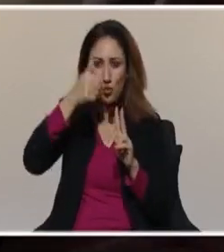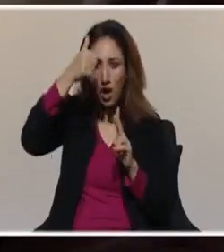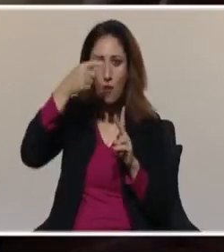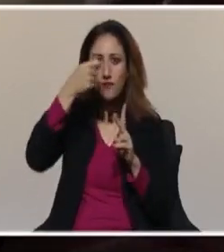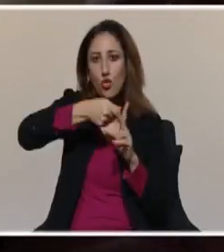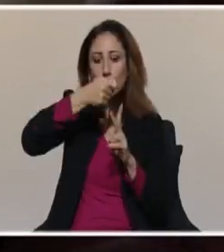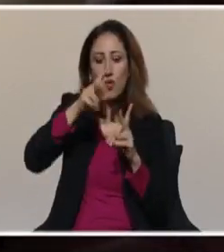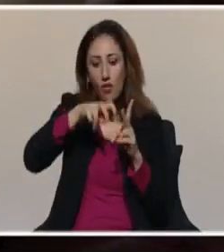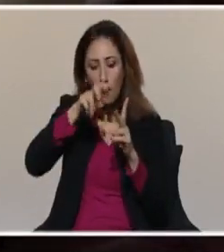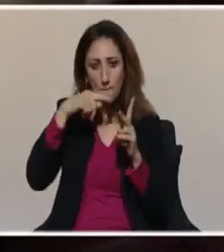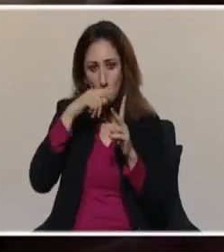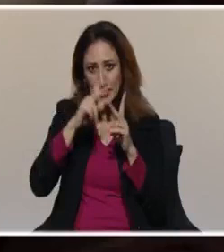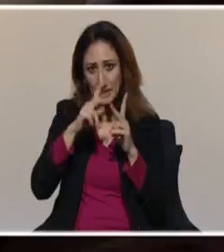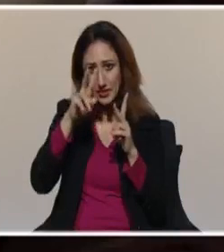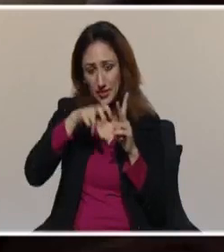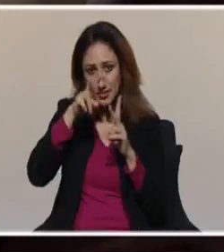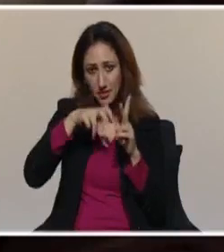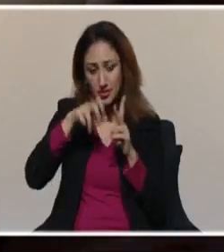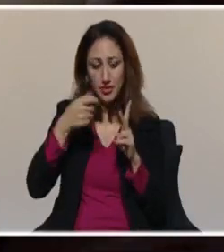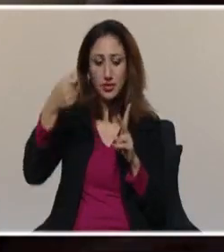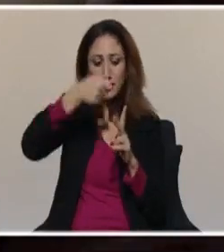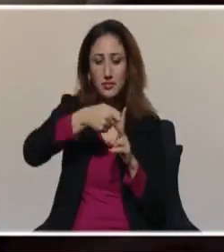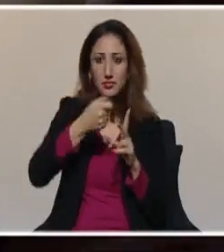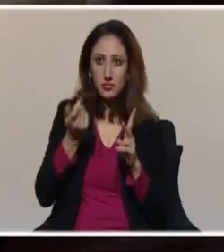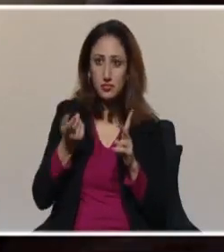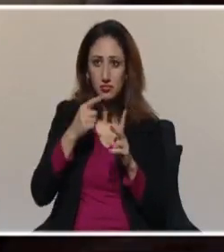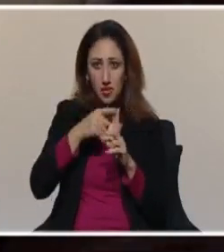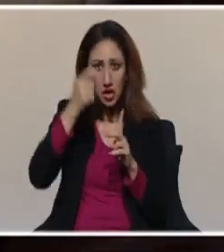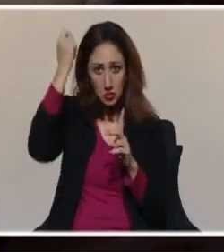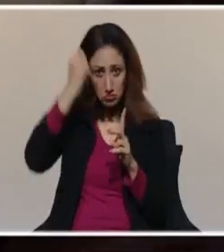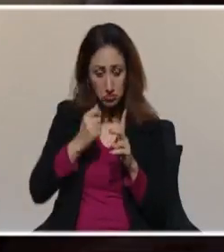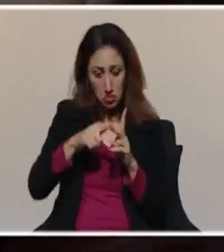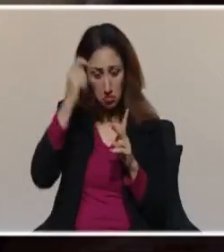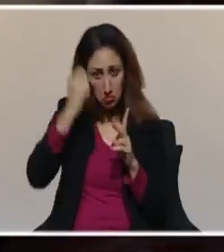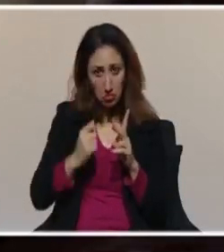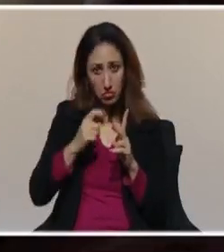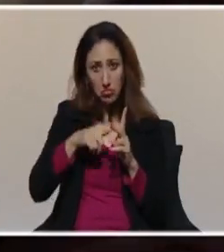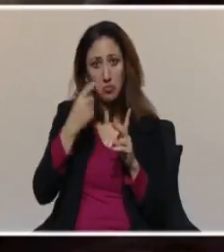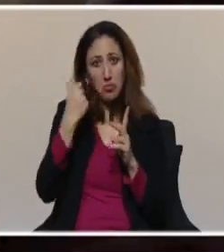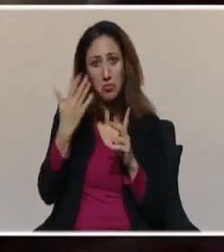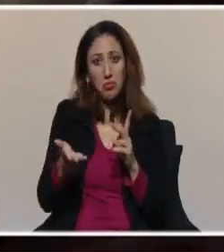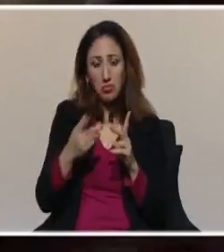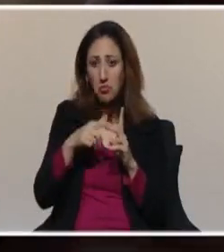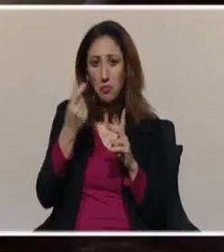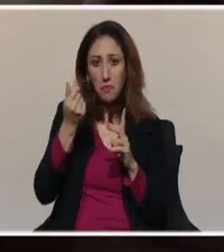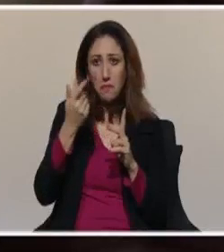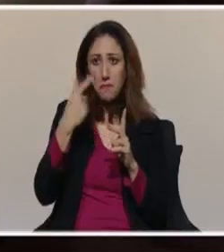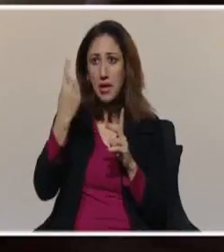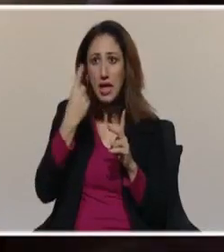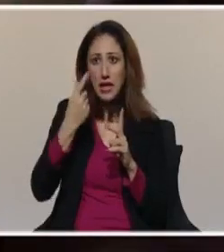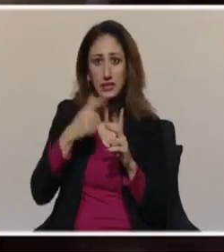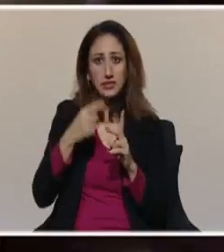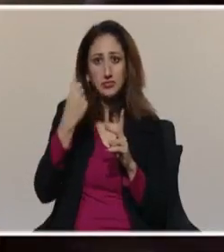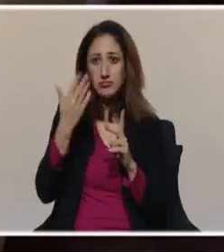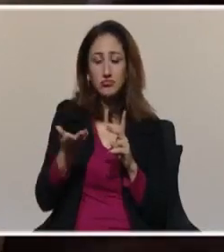مادي مرتفع. على أساس إن سناء مليارديرة، سناء معها ملايين، سناء على باب الله، سناء بتدور على